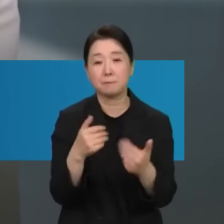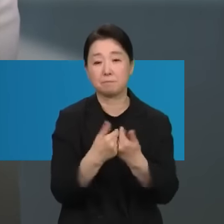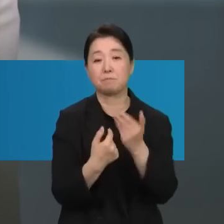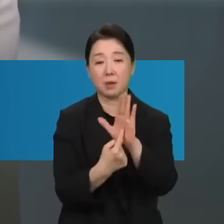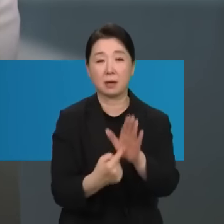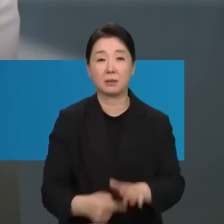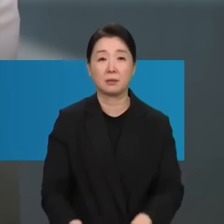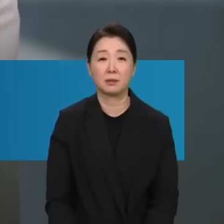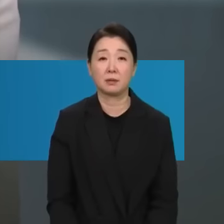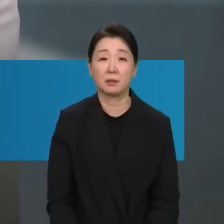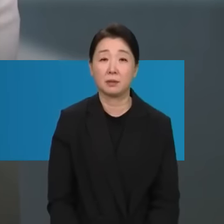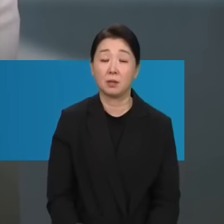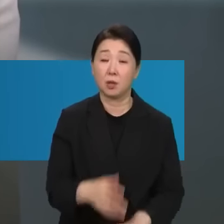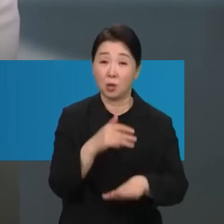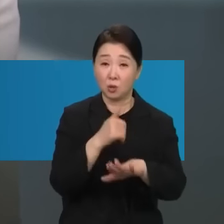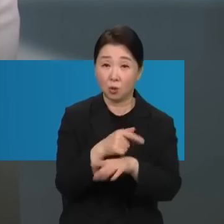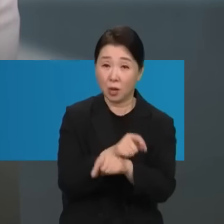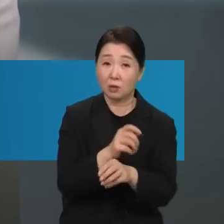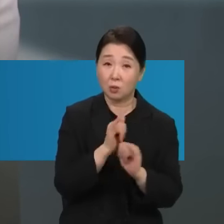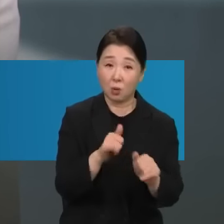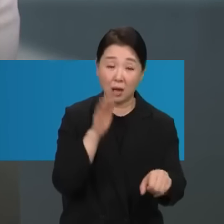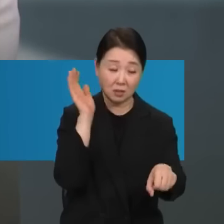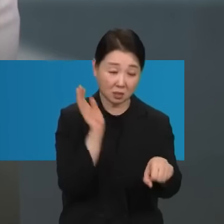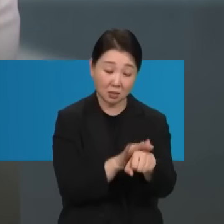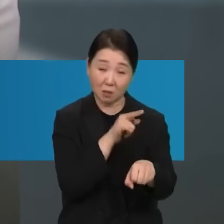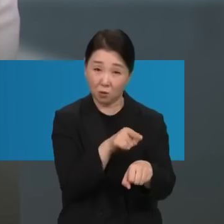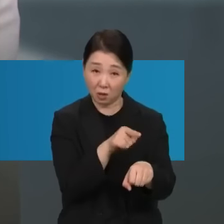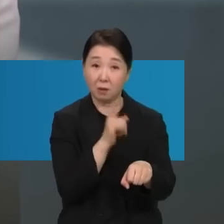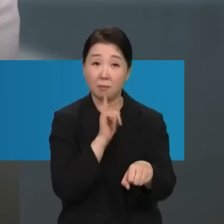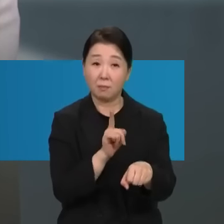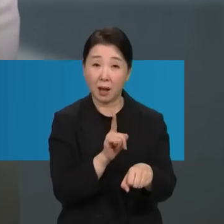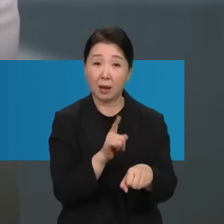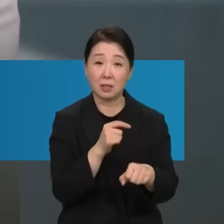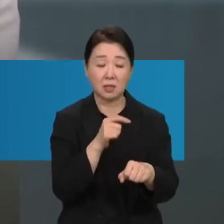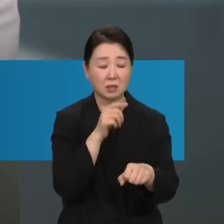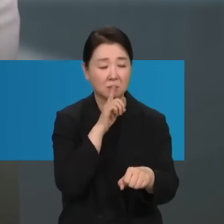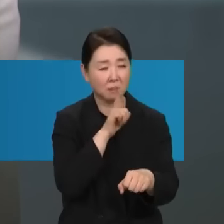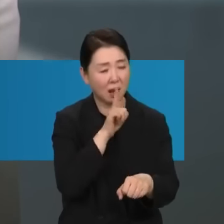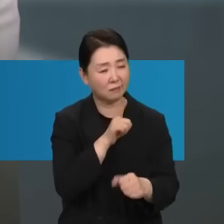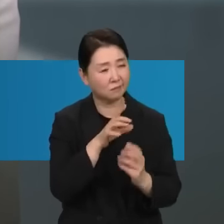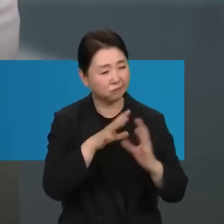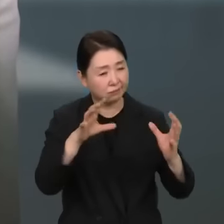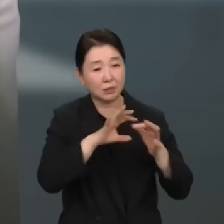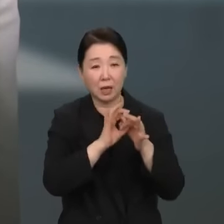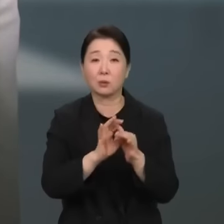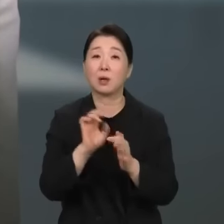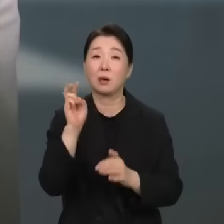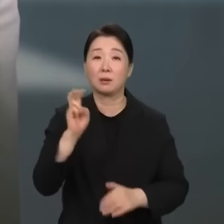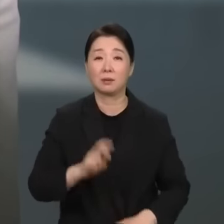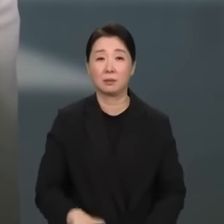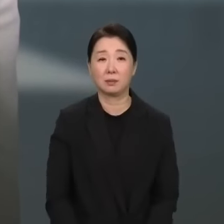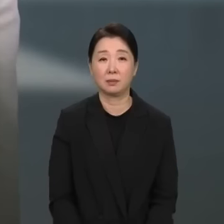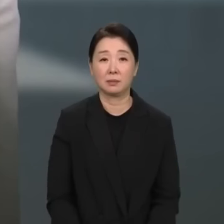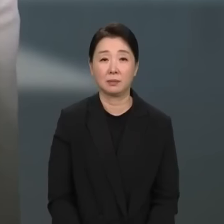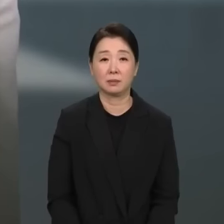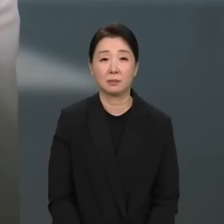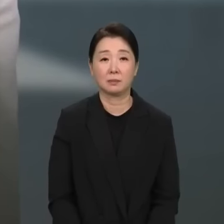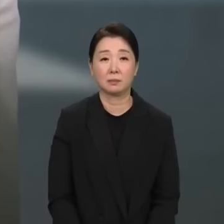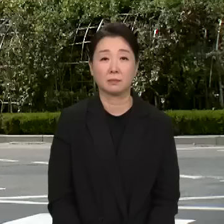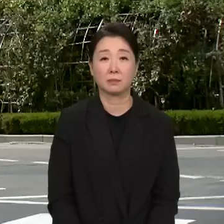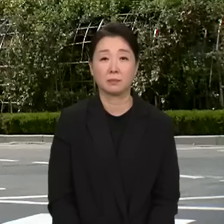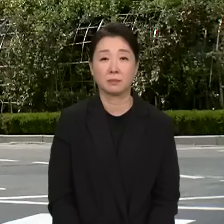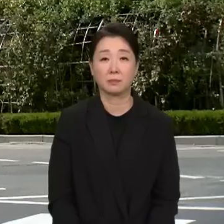반박했습니다. 하지만 결국 행정관의 잘못이라는 논리여서 이 논란은 계속될 걸로 보입니다. 박현주 기자입니다.